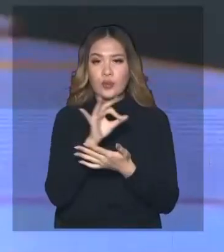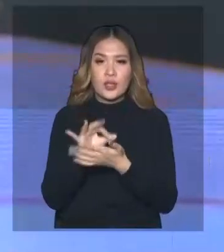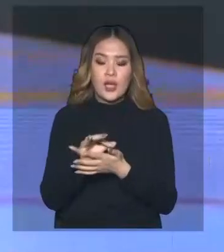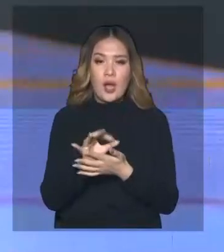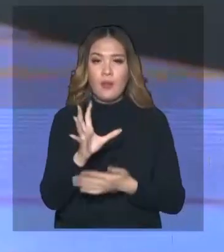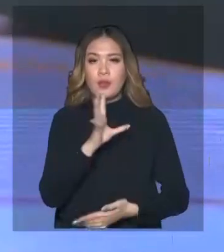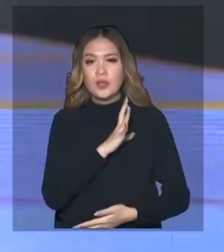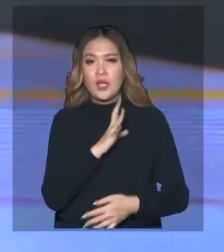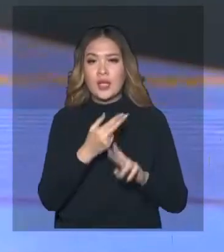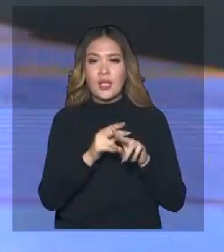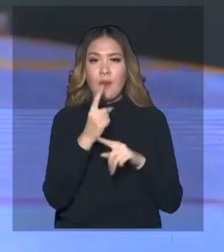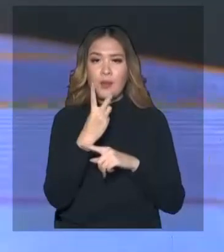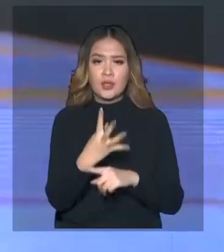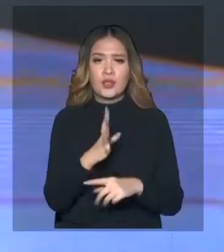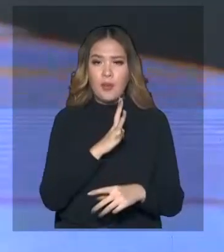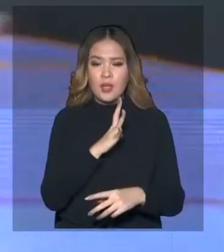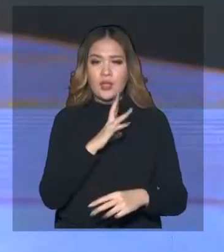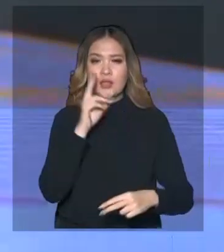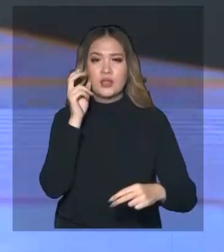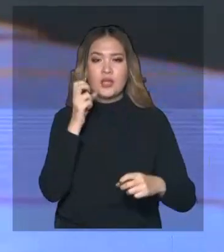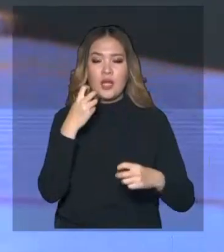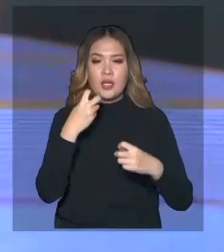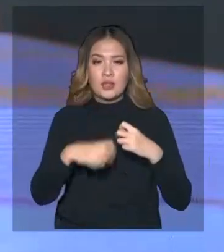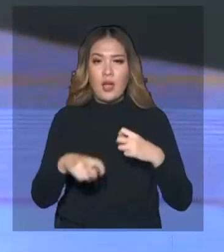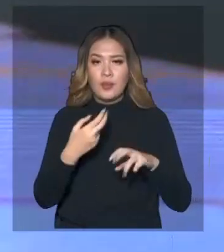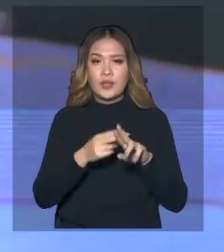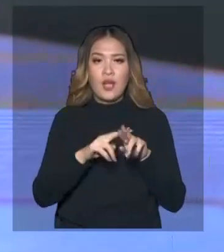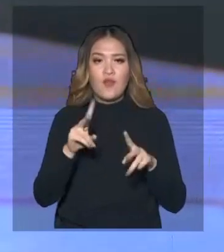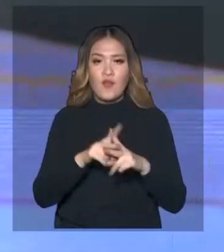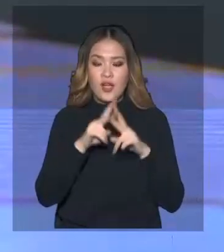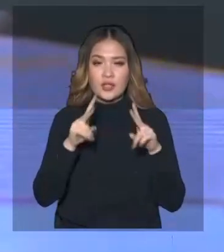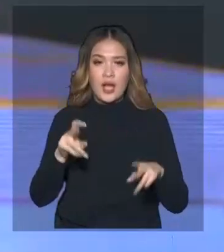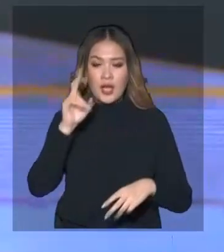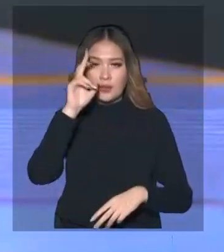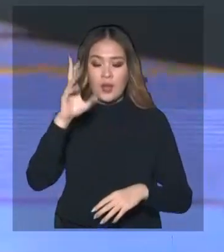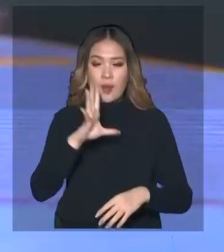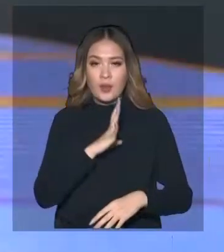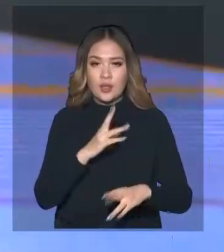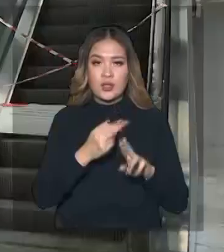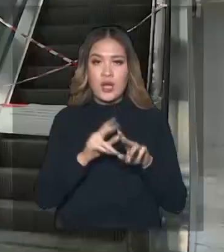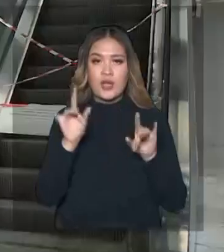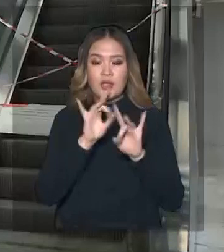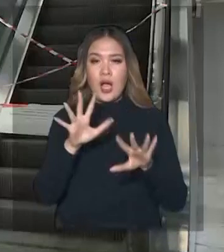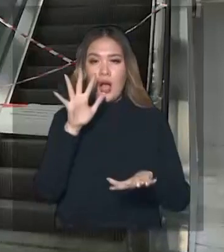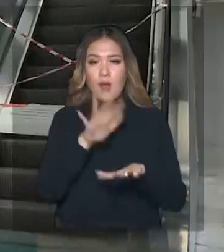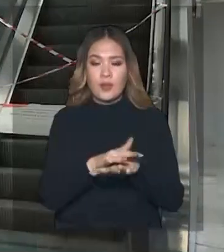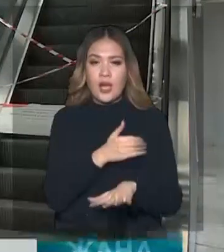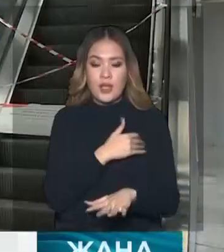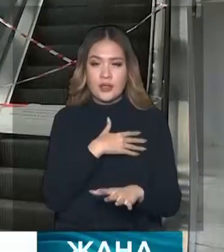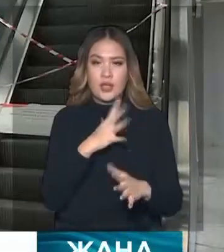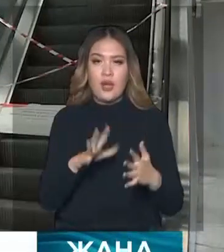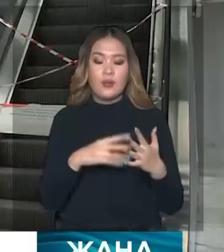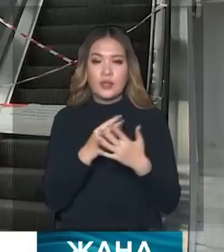мердігерлердің кесірінен бірнеше рет аяқталмай қалған. Енді вокзал әкімшілігі жаңадан тендер жариялап, тағы бір компанияға иек артып